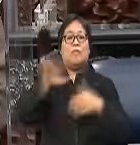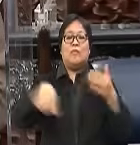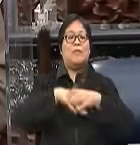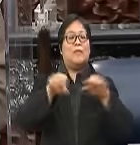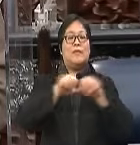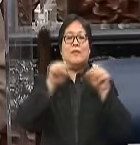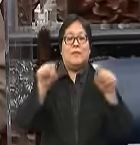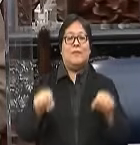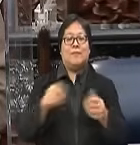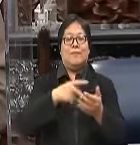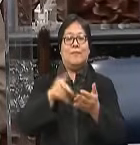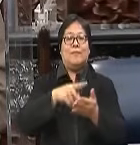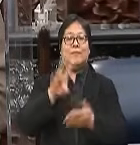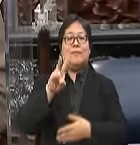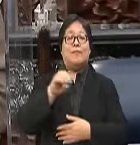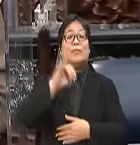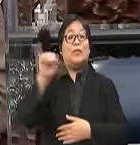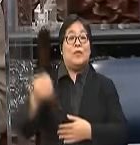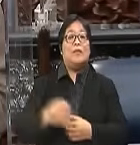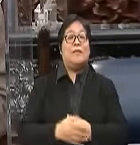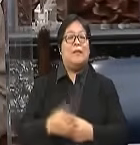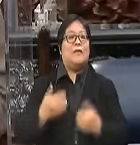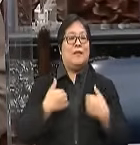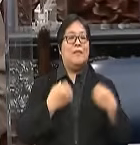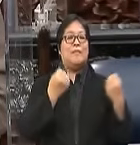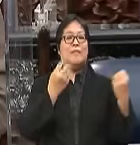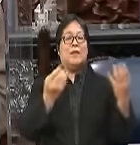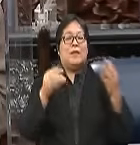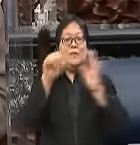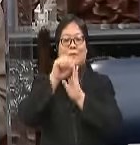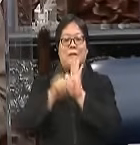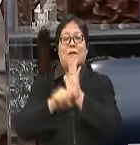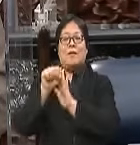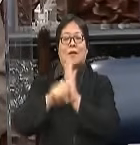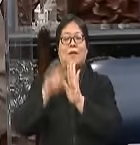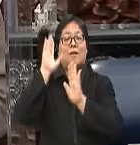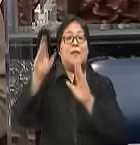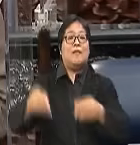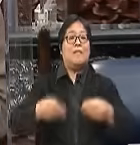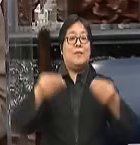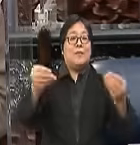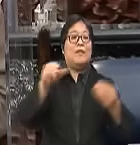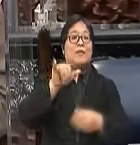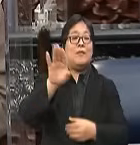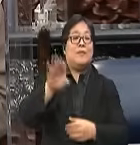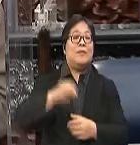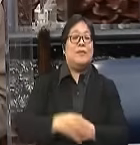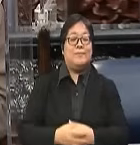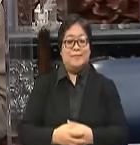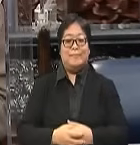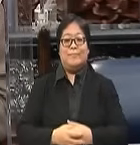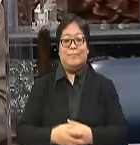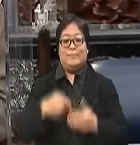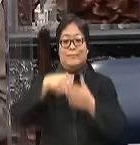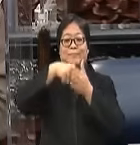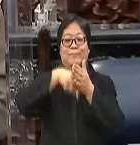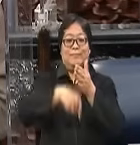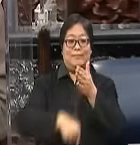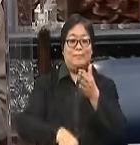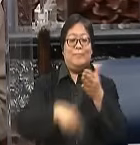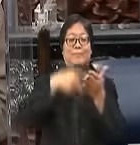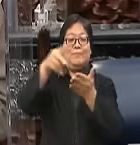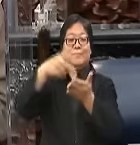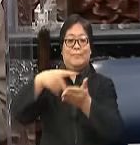sistem dibandingkan 70juta Ayah kita banyak tapi Rio dan saya kembalikan hormat ketika detail tentang